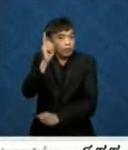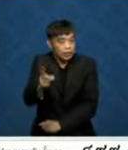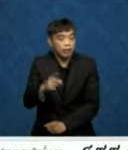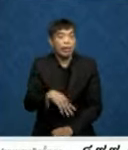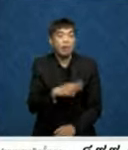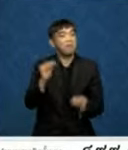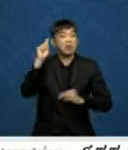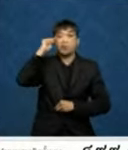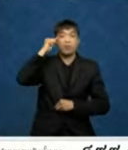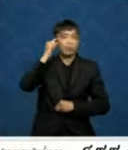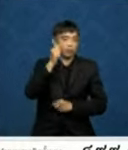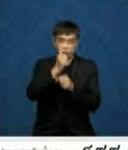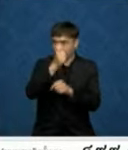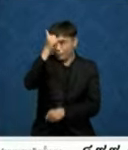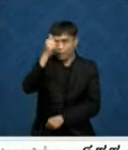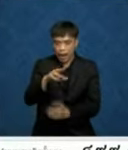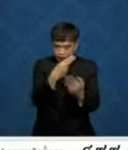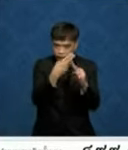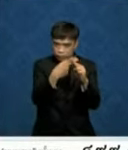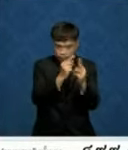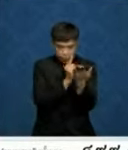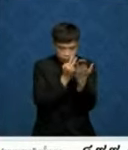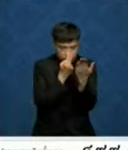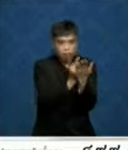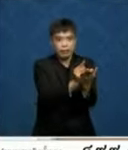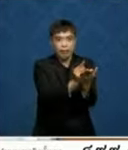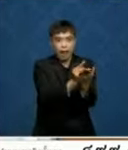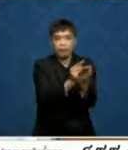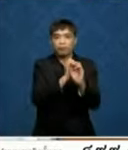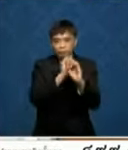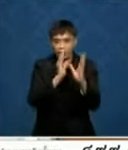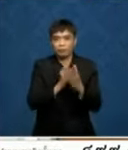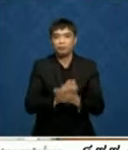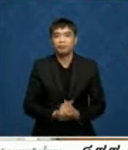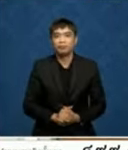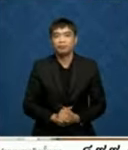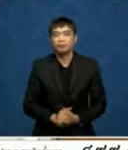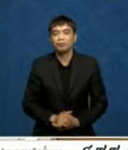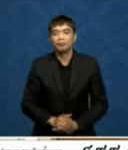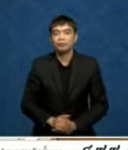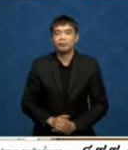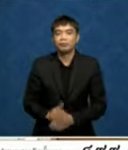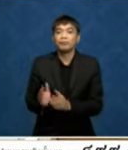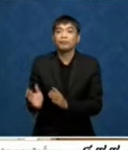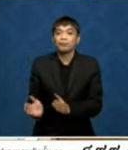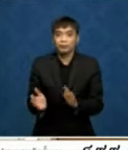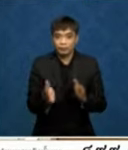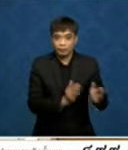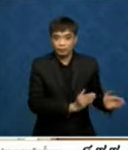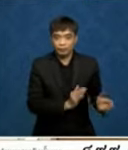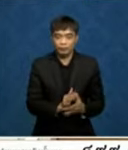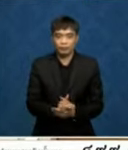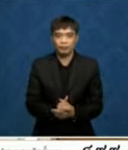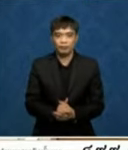ขอขอบคุณไหมครับท่านประธานครับ ครับขอบคุณครับขอเชิญท่านชัยวัฒน์สถาวรวิจิตรครับ